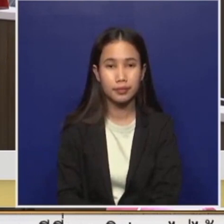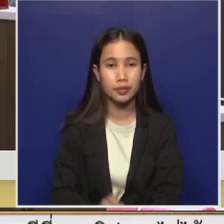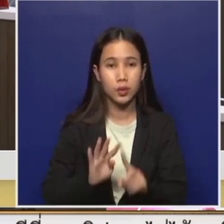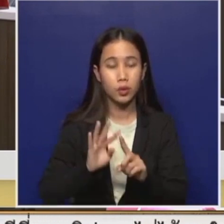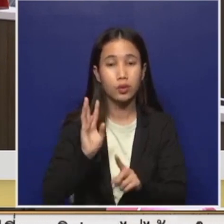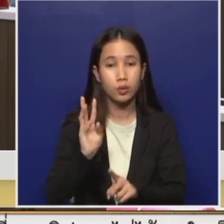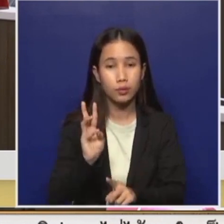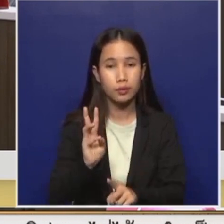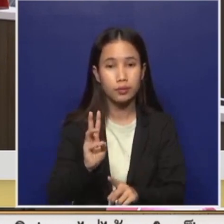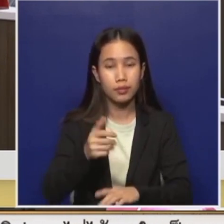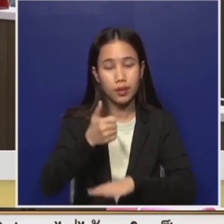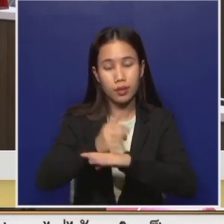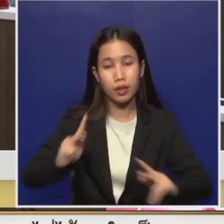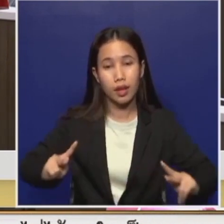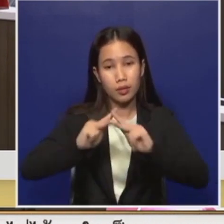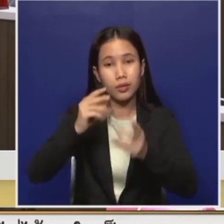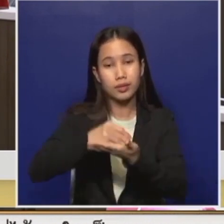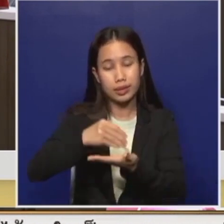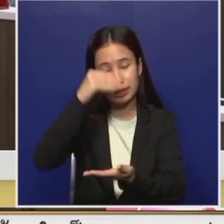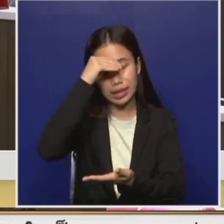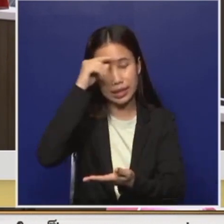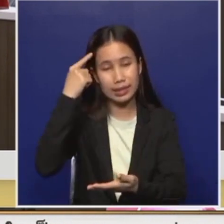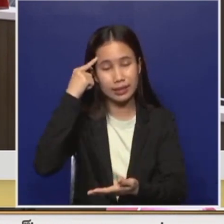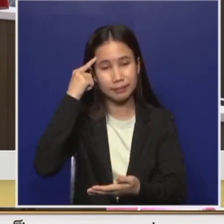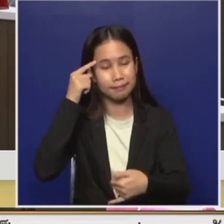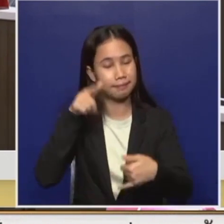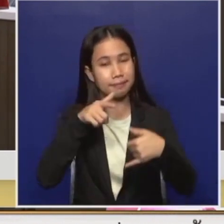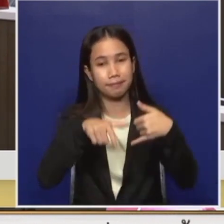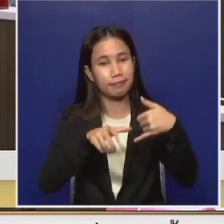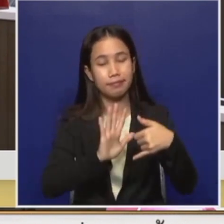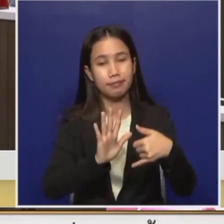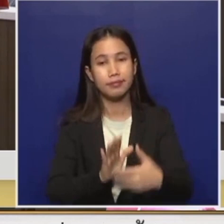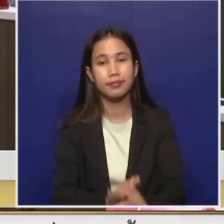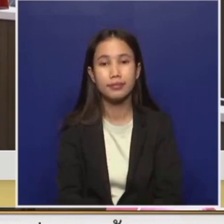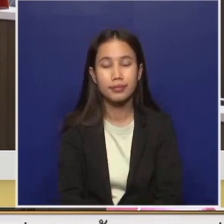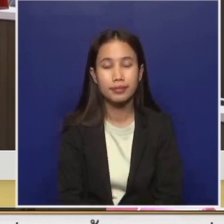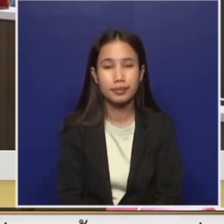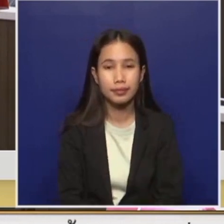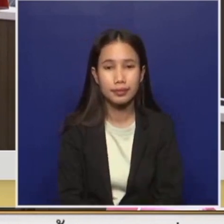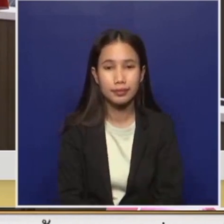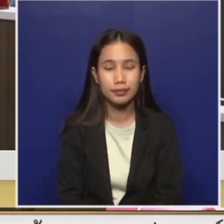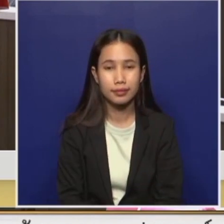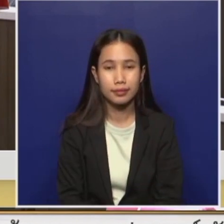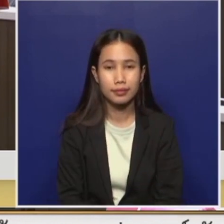ราธิม congratulateว่าการ shapingษานัตบนทีบสวนไม่ไว้วางใจ